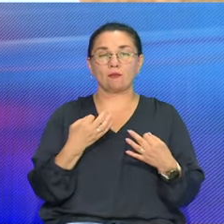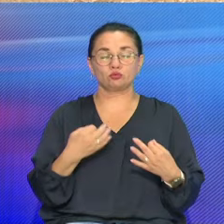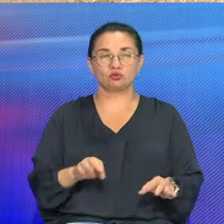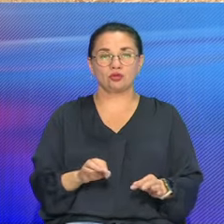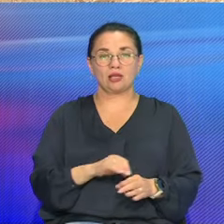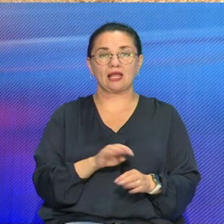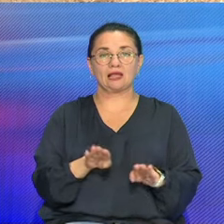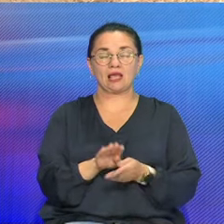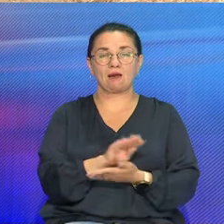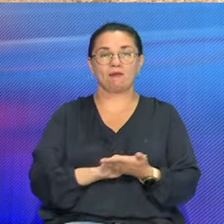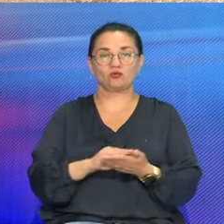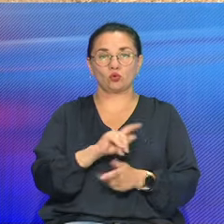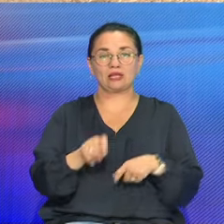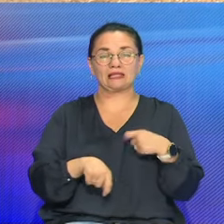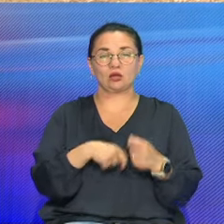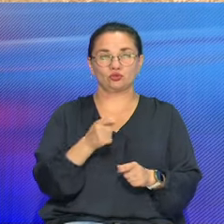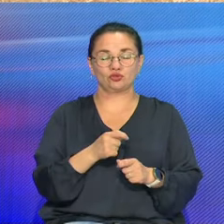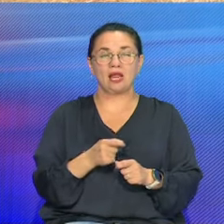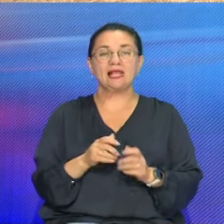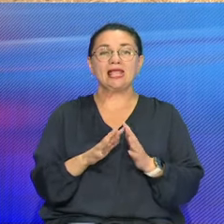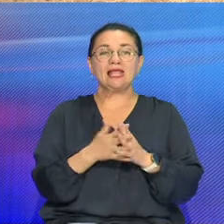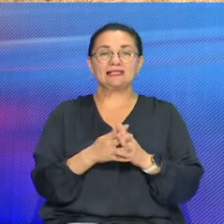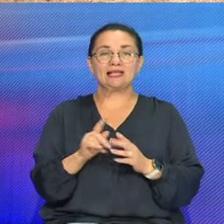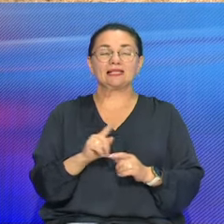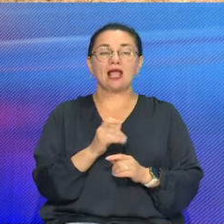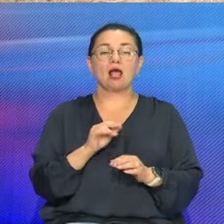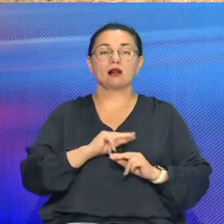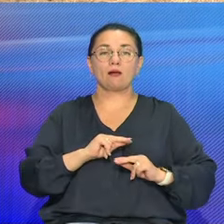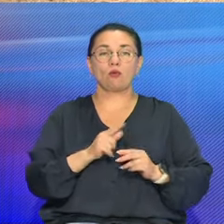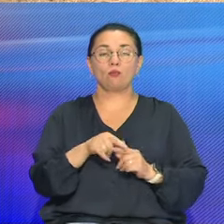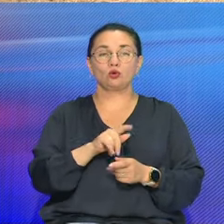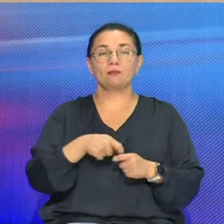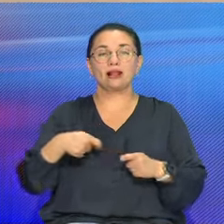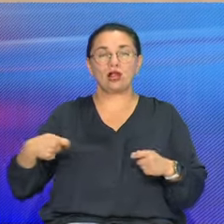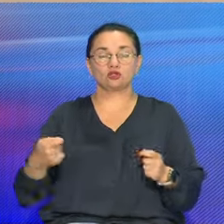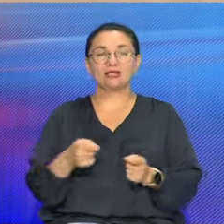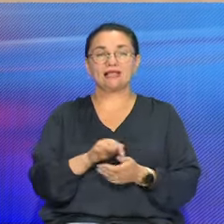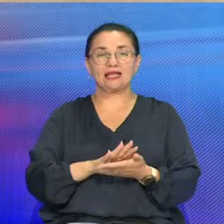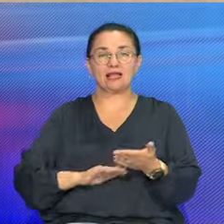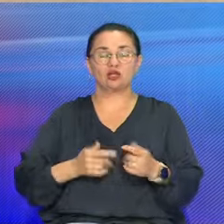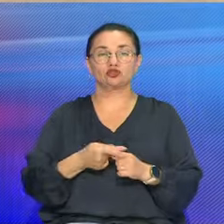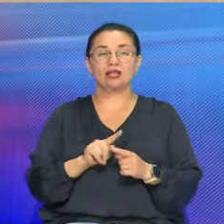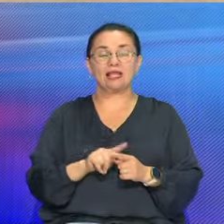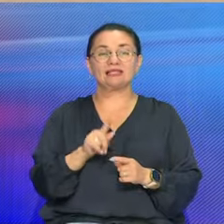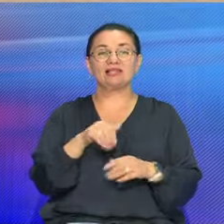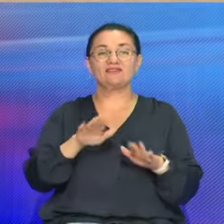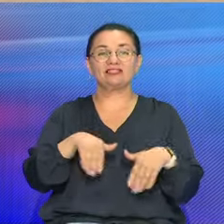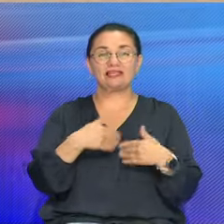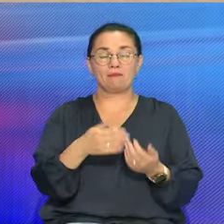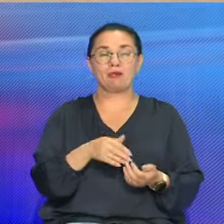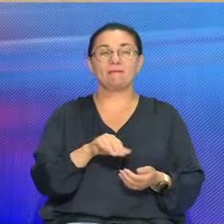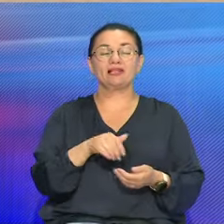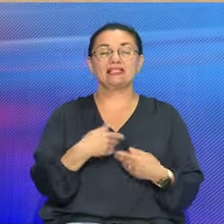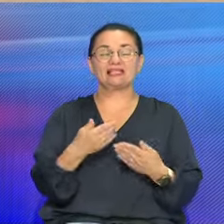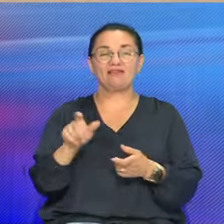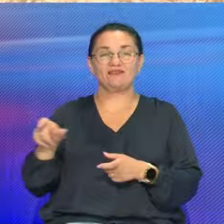законности. Моніторинг працы сельской господарки работниками прокуратуры будет протягиваться и далей. С представниками этого ведомства не пожартуешь и